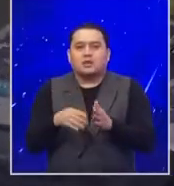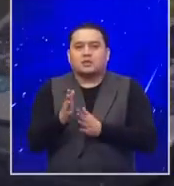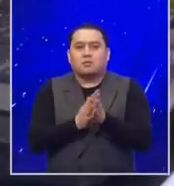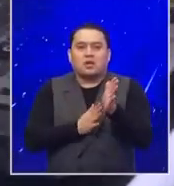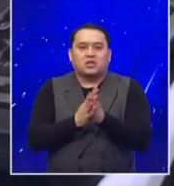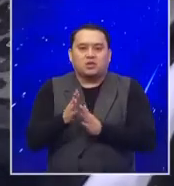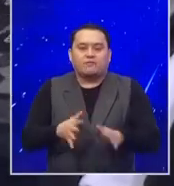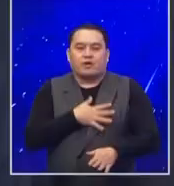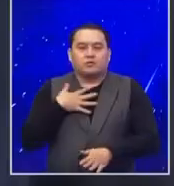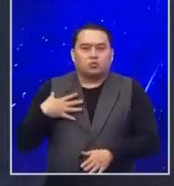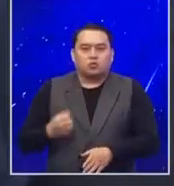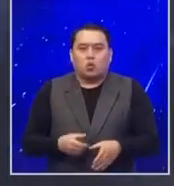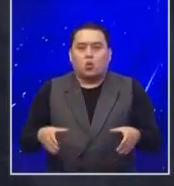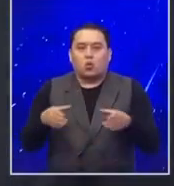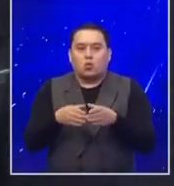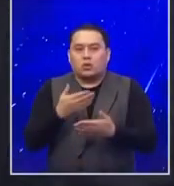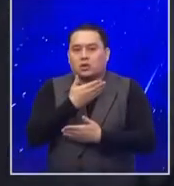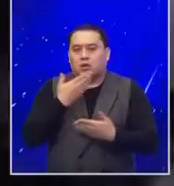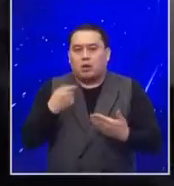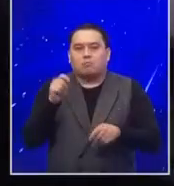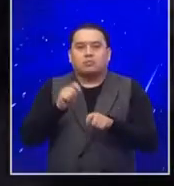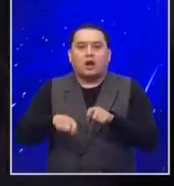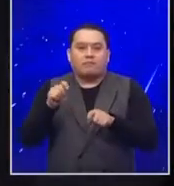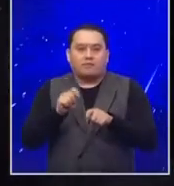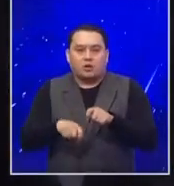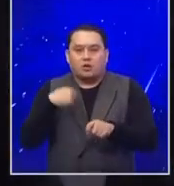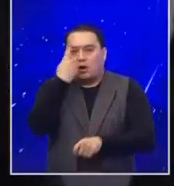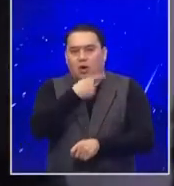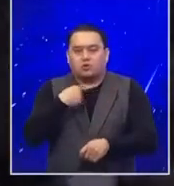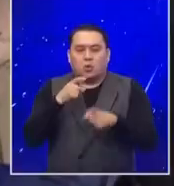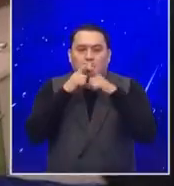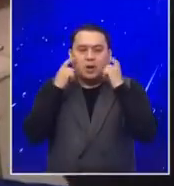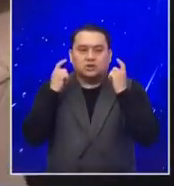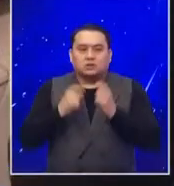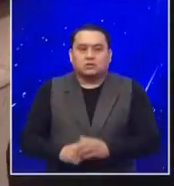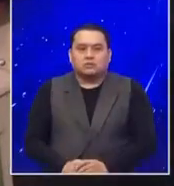перчаток. Возмутила мониторинговую группу и отсутствие проверяющего на наличие масок.